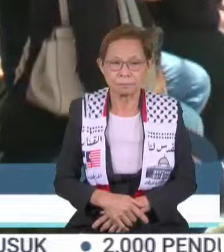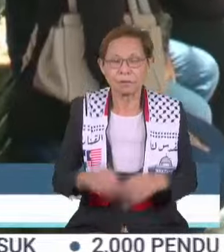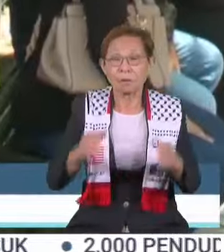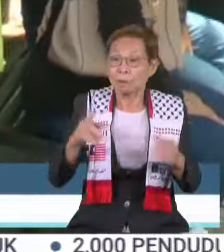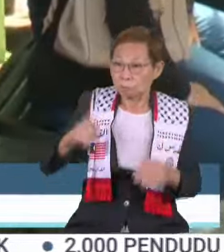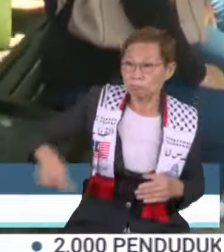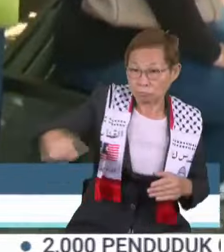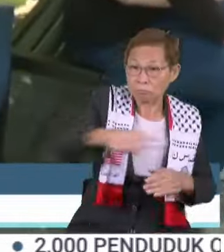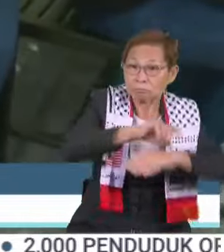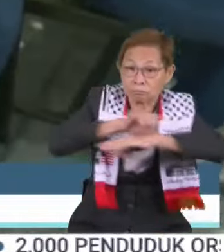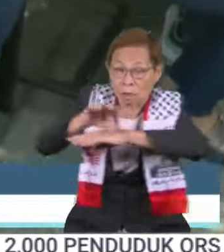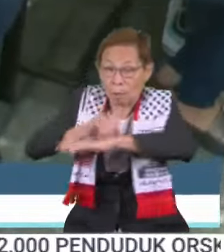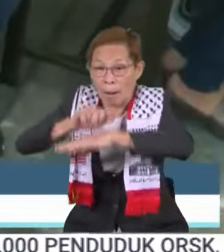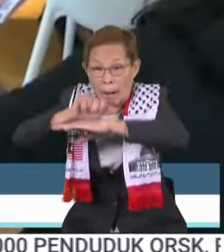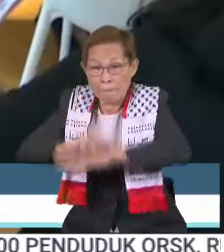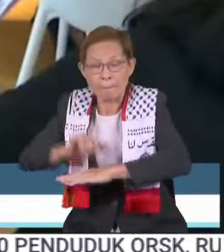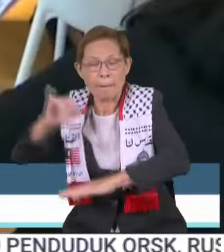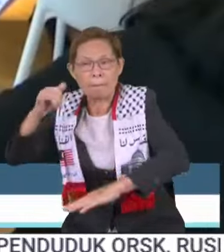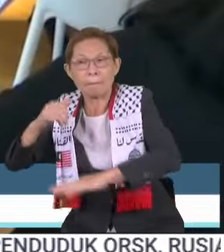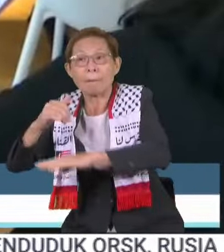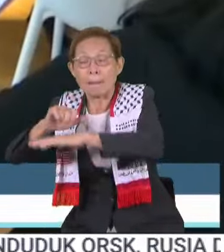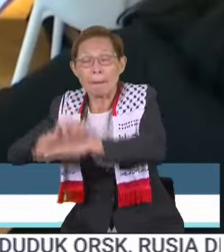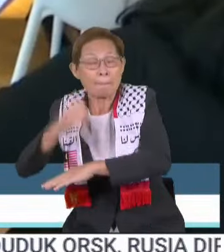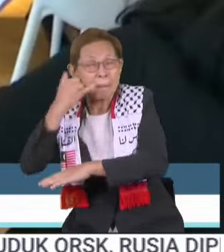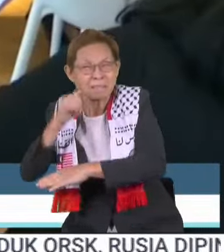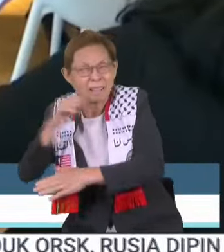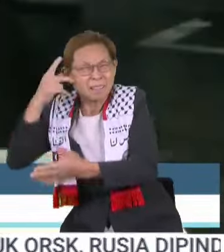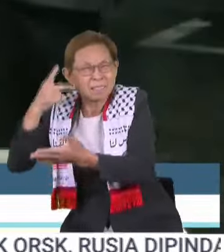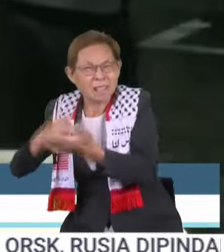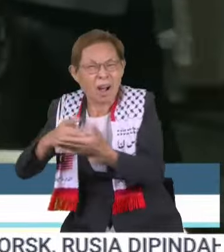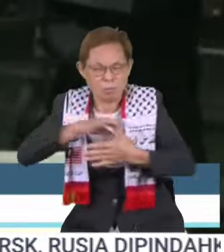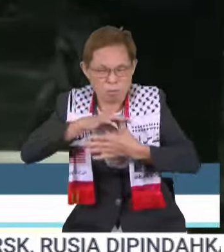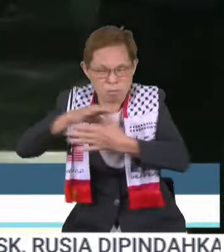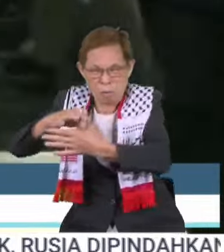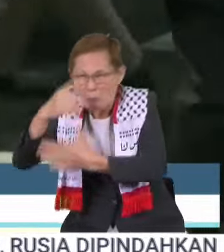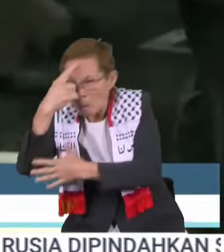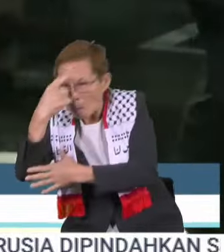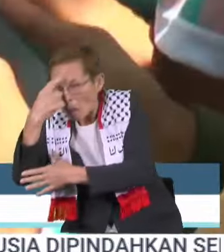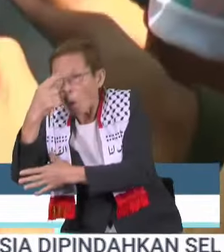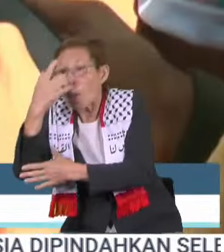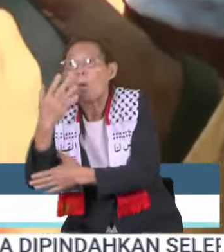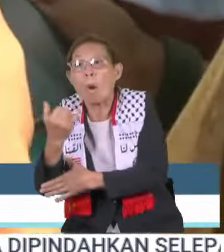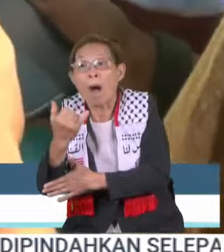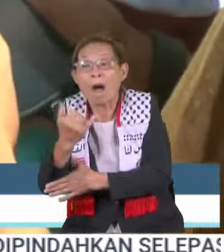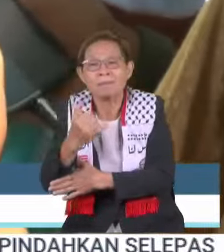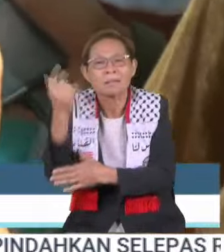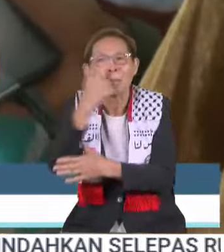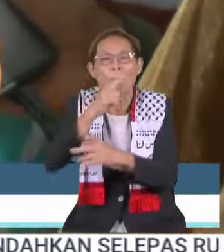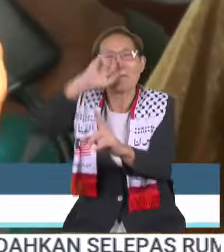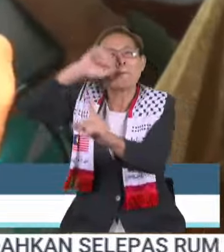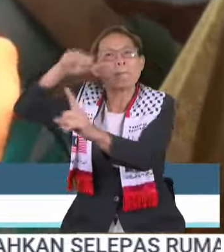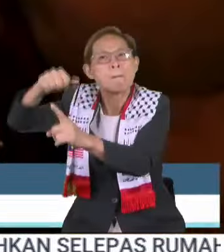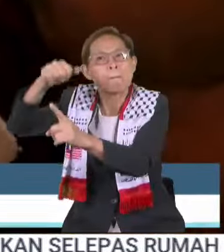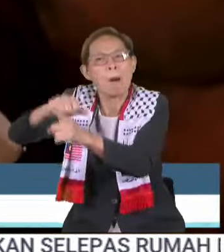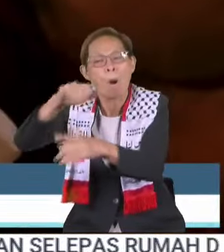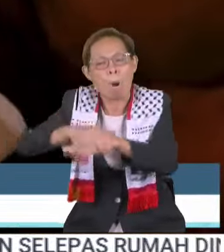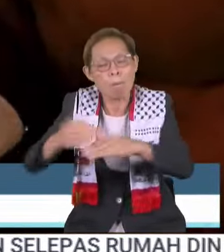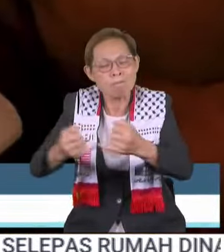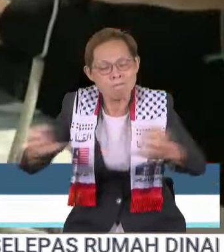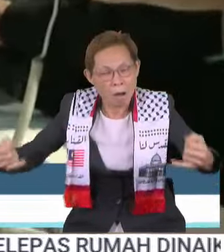Orang ramai dinasihat mengabaikan panggilan yang tidak dikenali serta mesej yang meragukan. Ini bagi mengelak daripada menjadi mangsa penipuan dalam